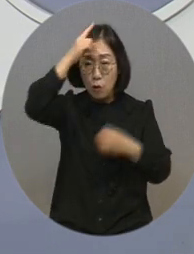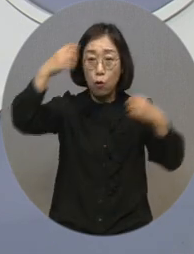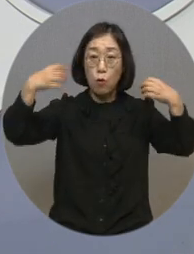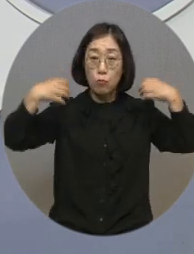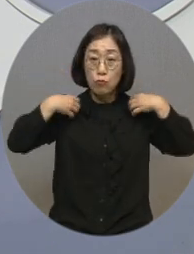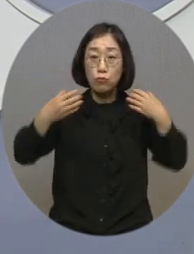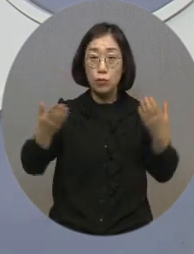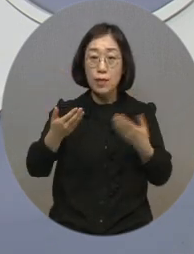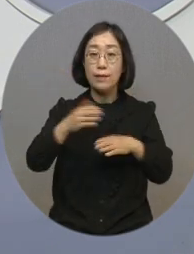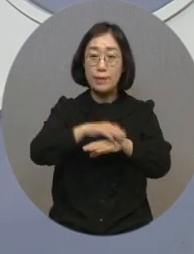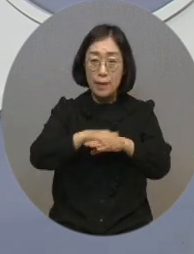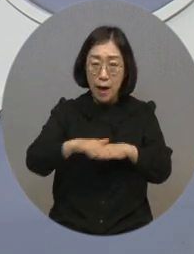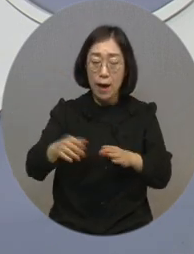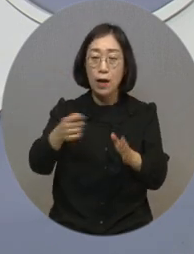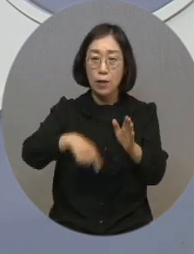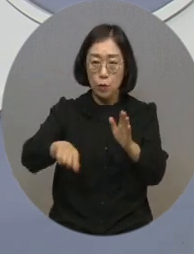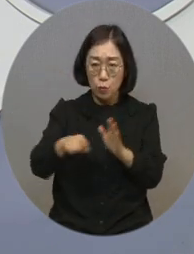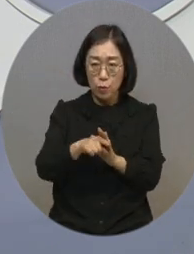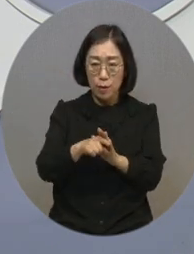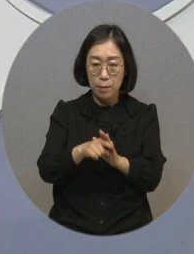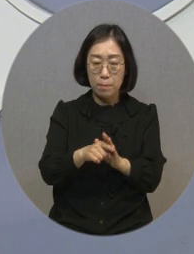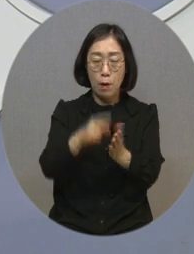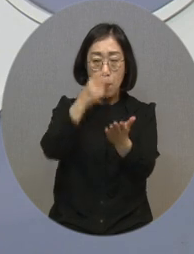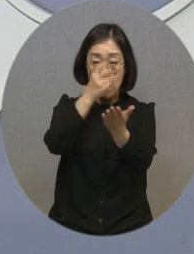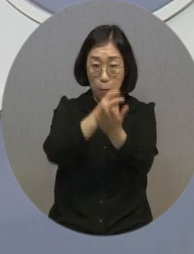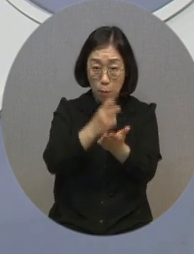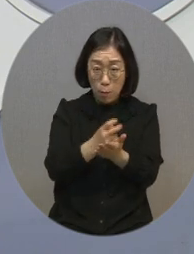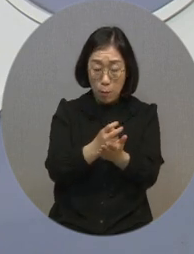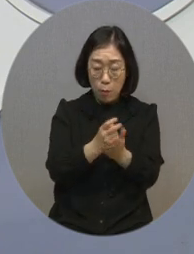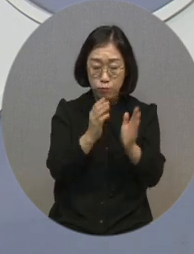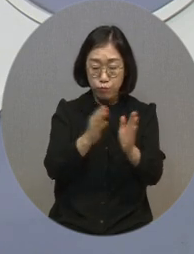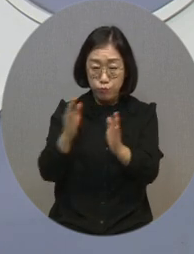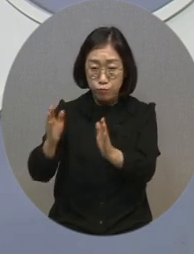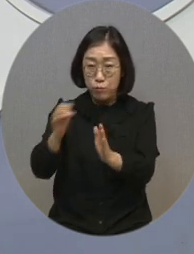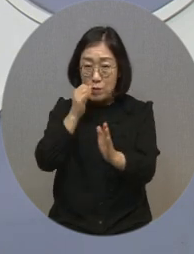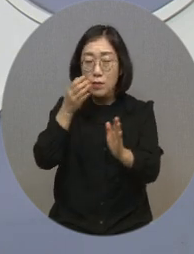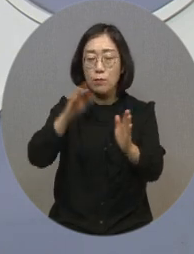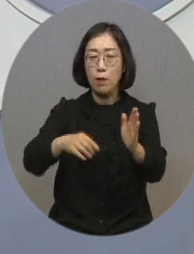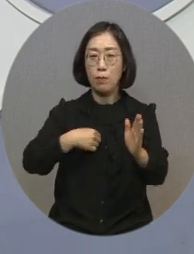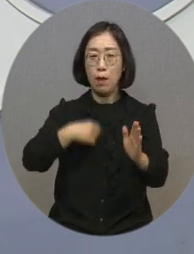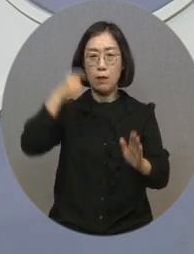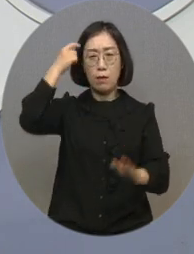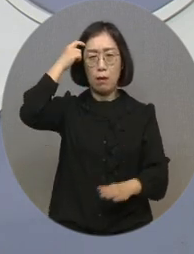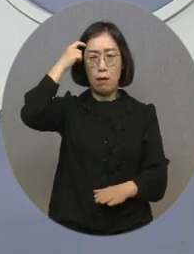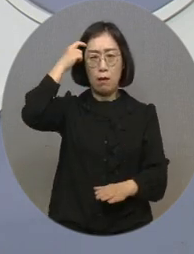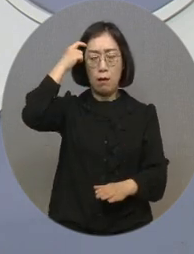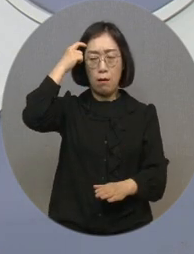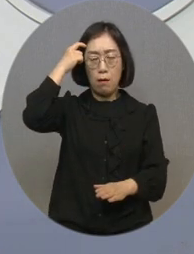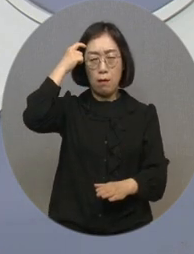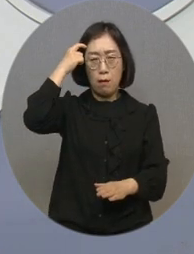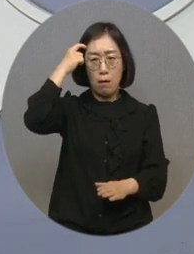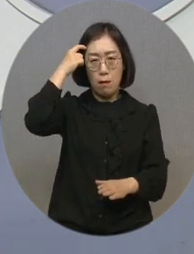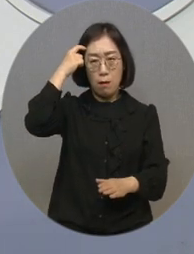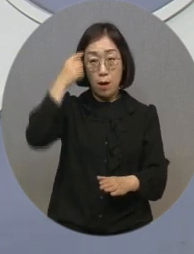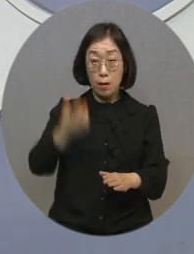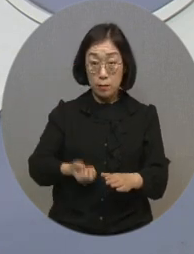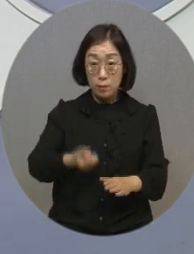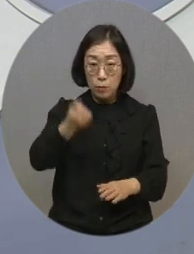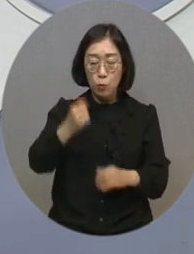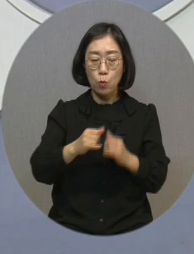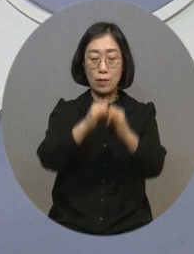위해서 이렇게 해놓은 제안도 있지만은 제가 생각했던 어떤 그 뜻, 그리고 이제 우리